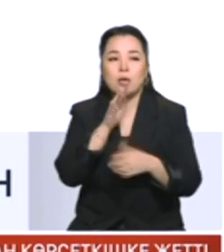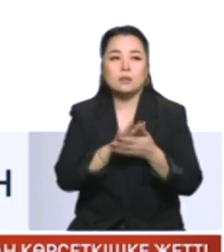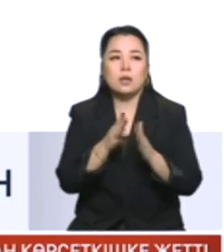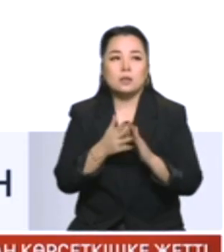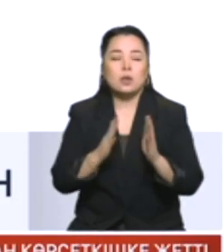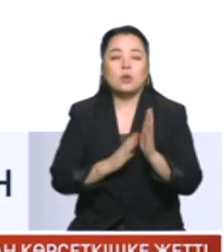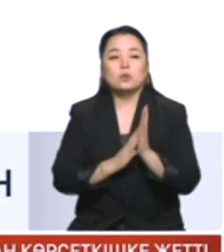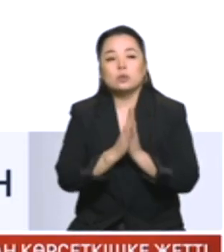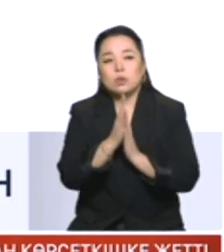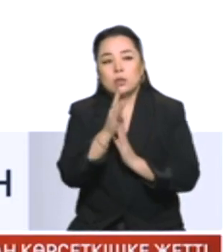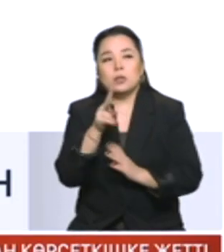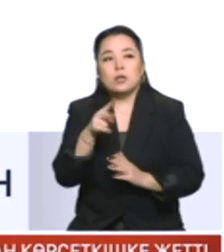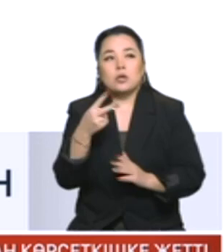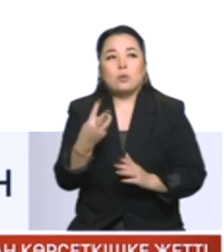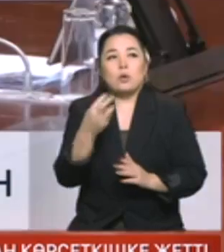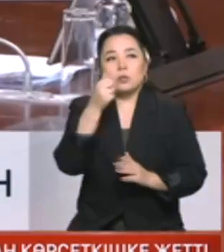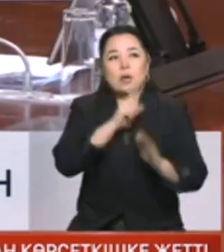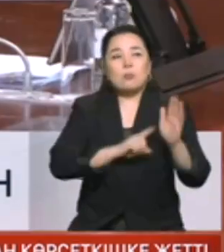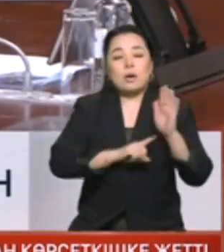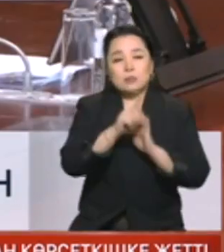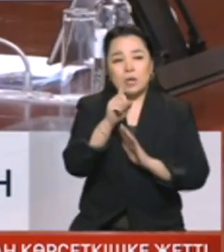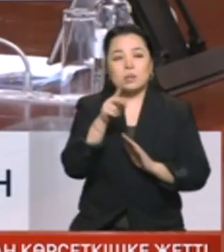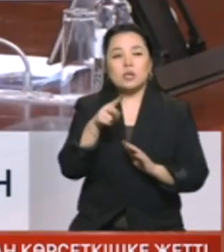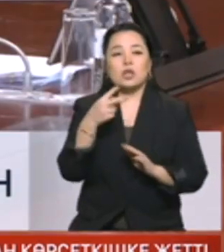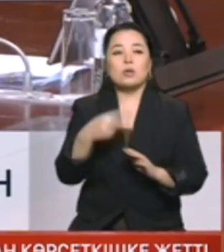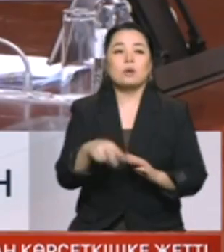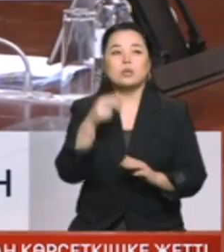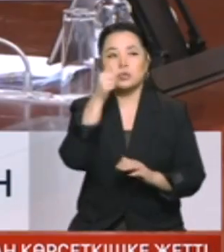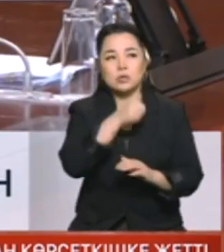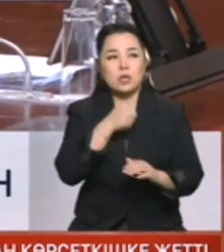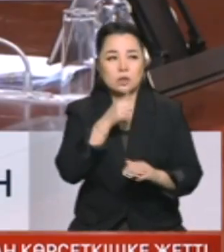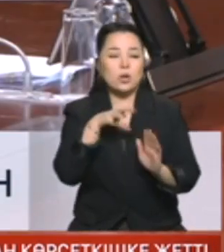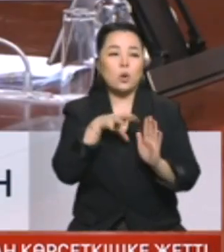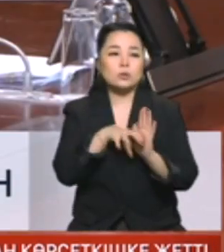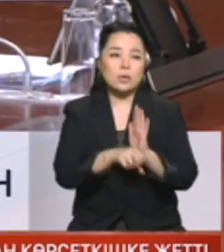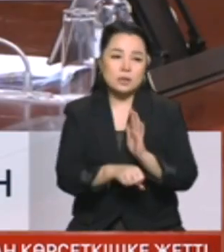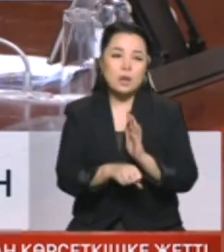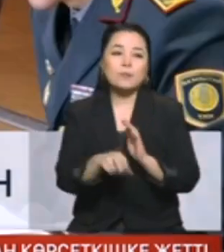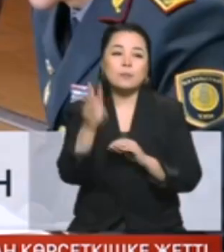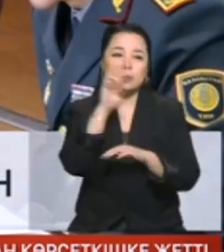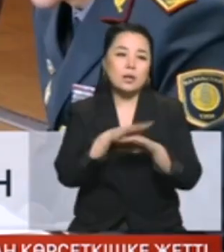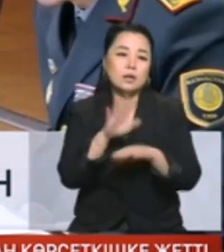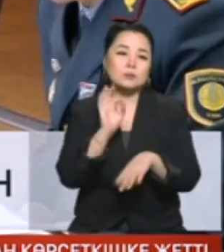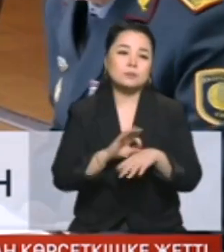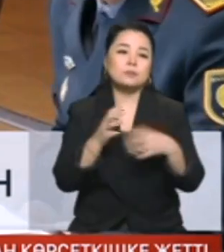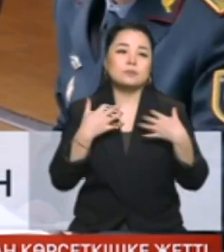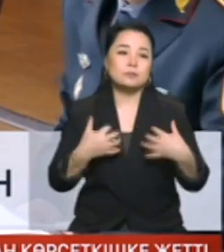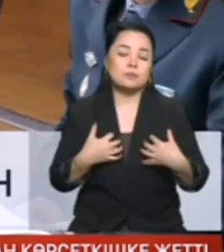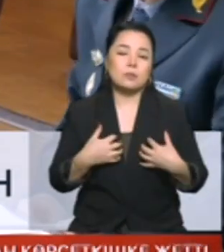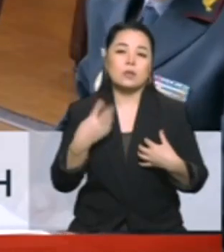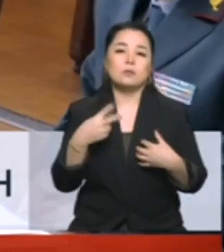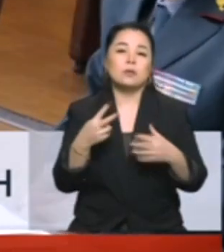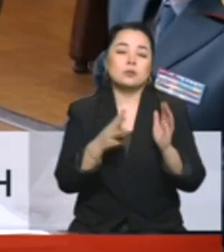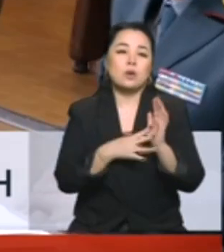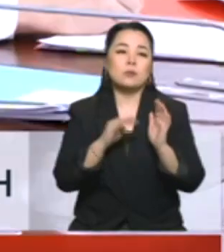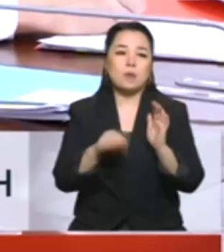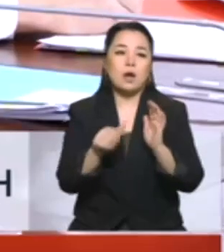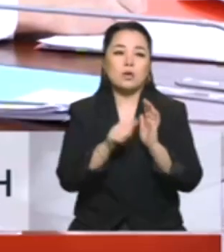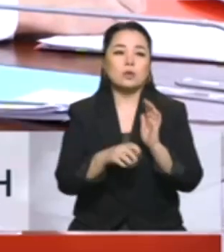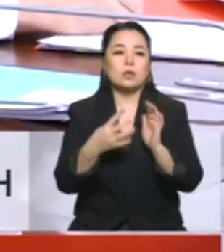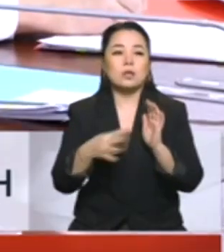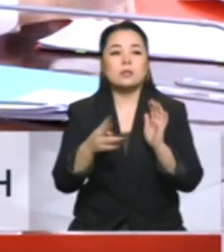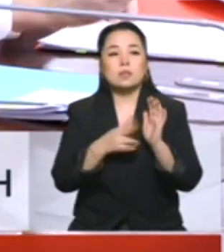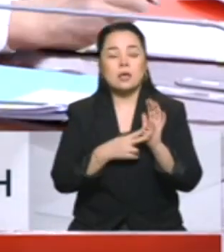өсуі 2023 жылы басталды. 2023 жылдың соңында елде қызылшаның 29648